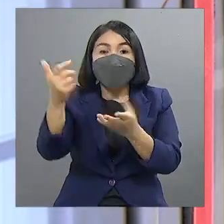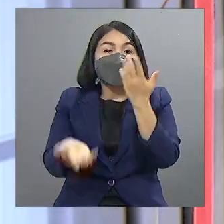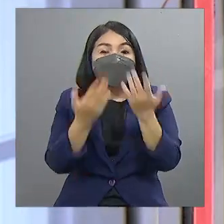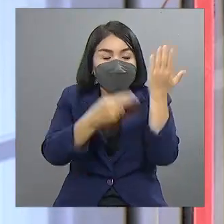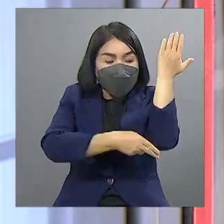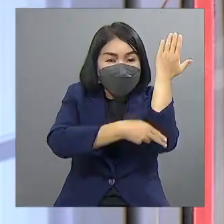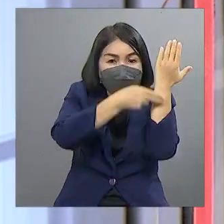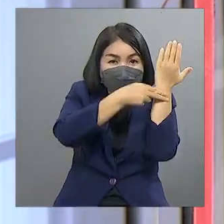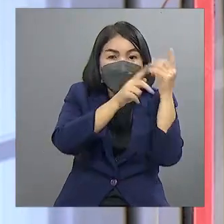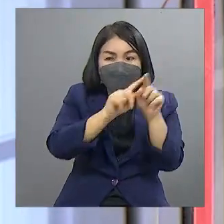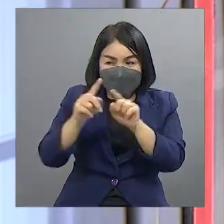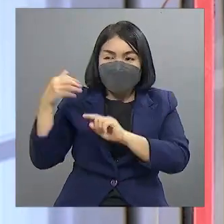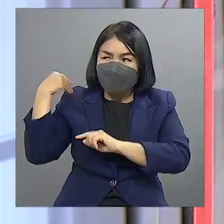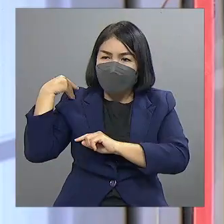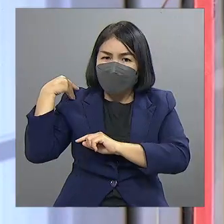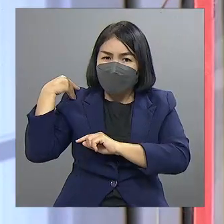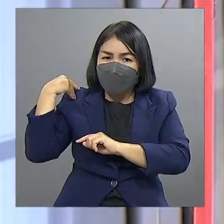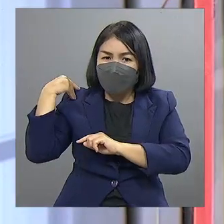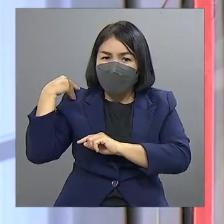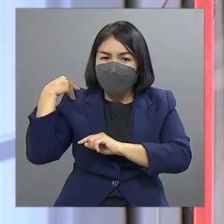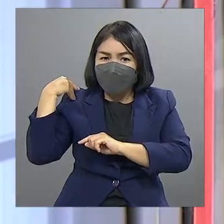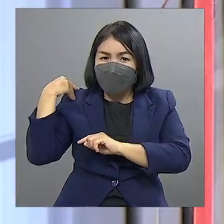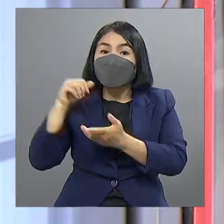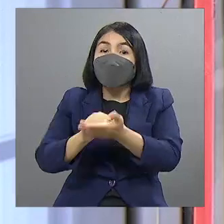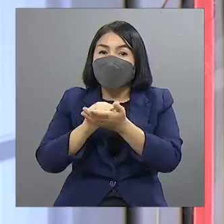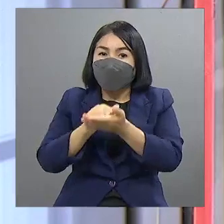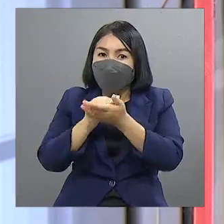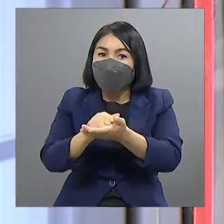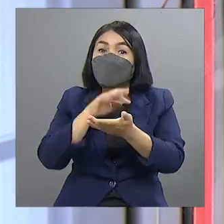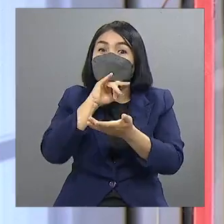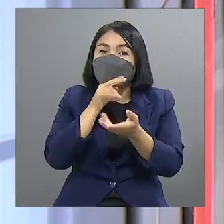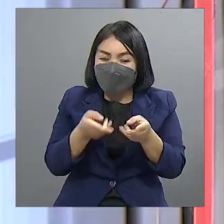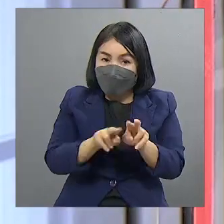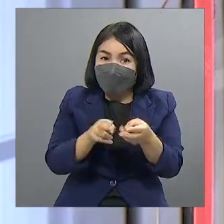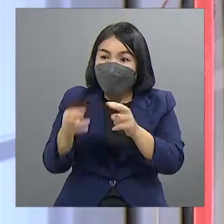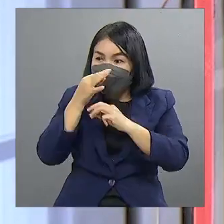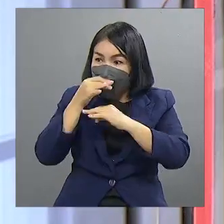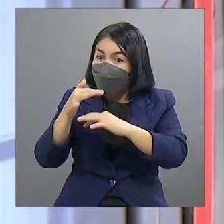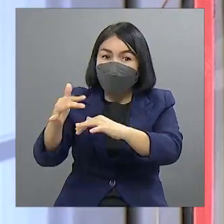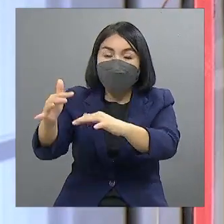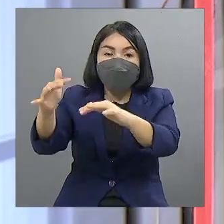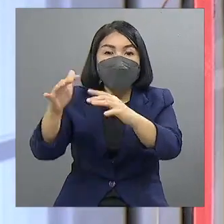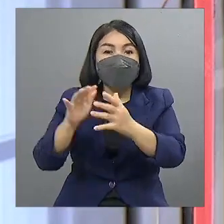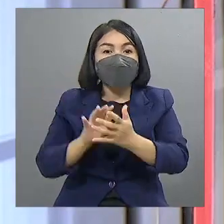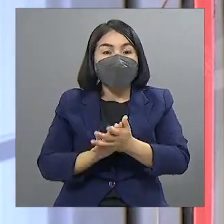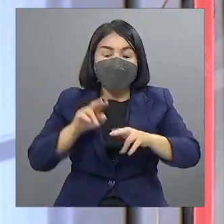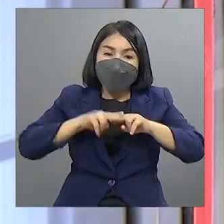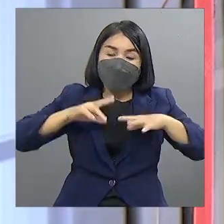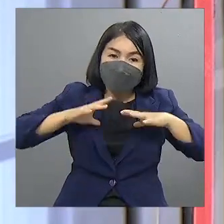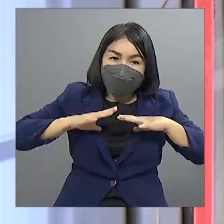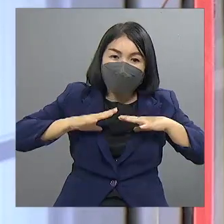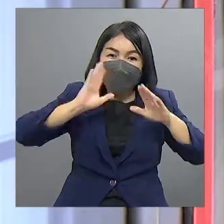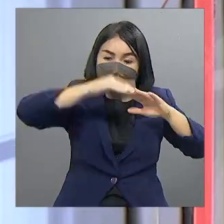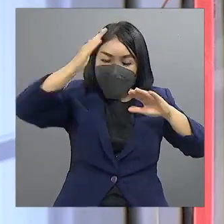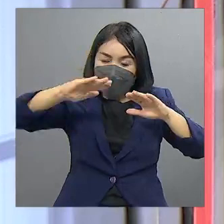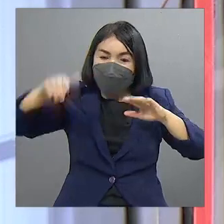จะมีเขาเรียกว่ามีบริการหมูกระทะริมทะเลริมดอยให้ด้วยทีนี้อีกหนึ่งส่วนสำคั